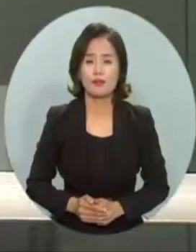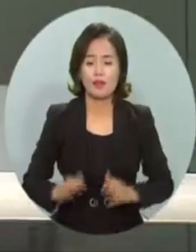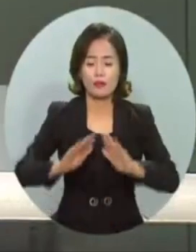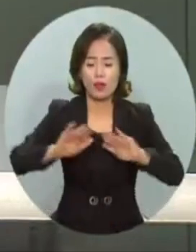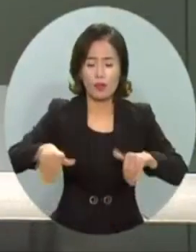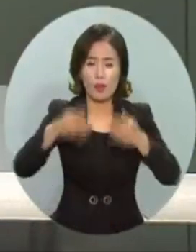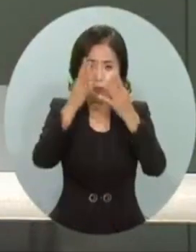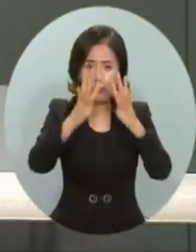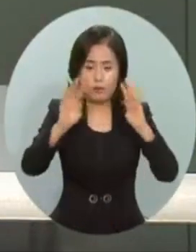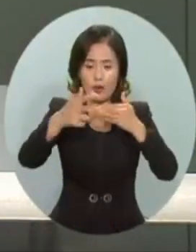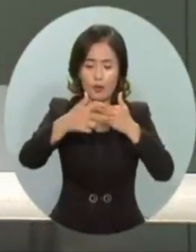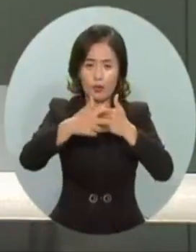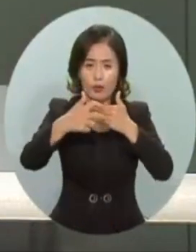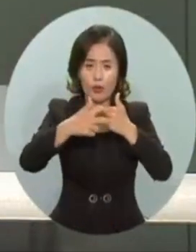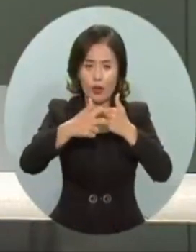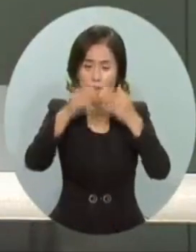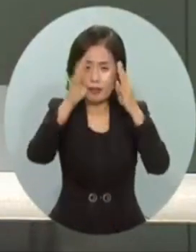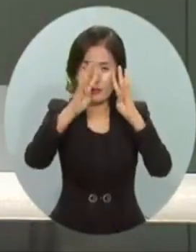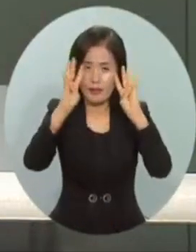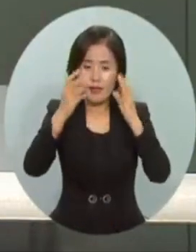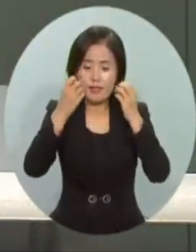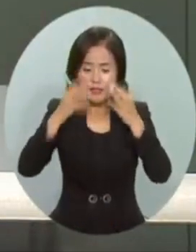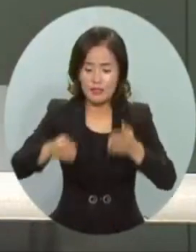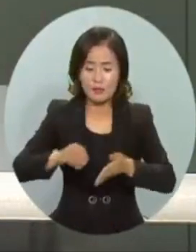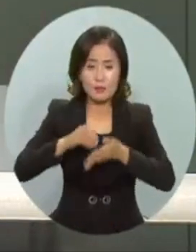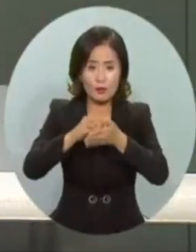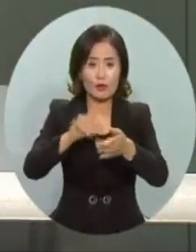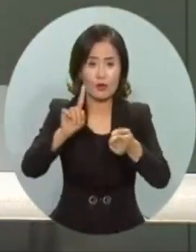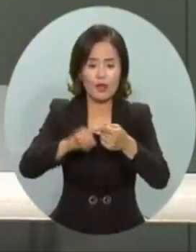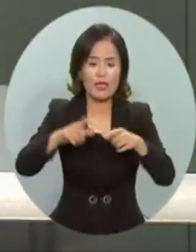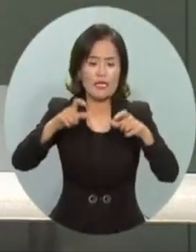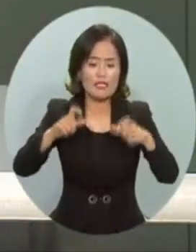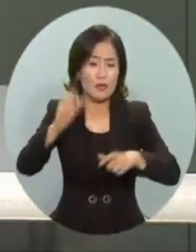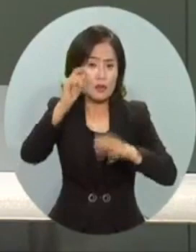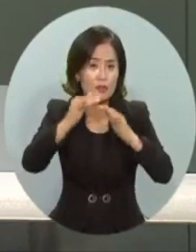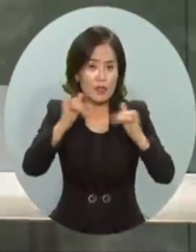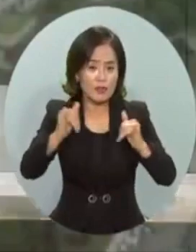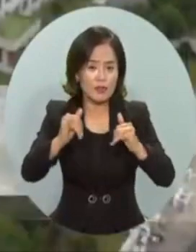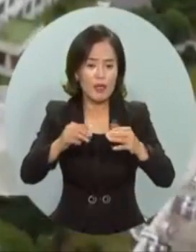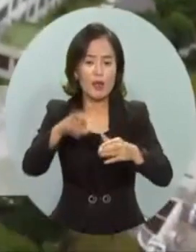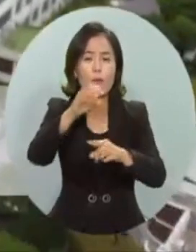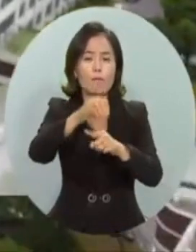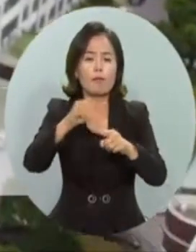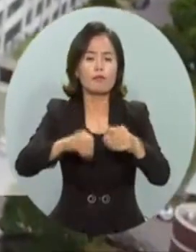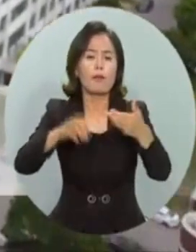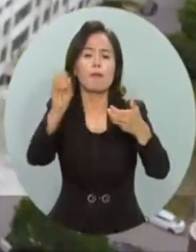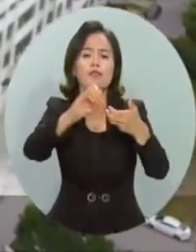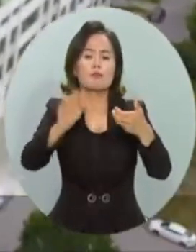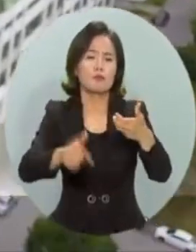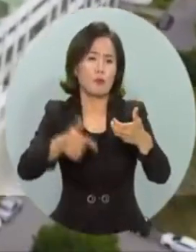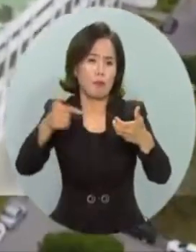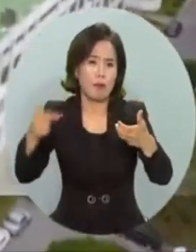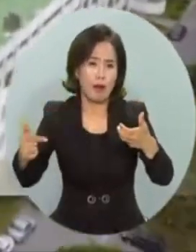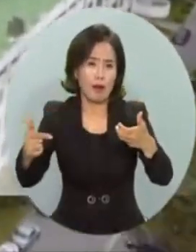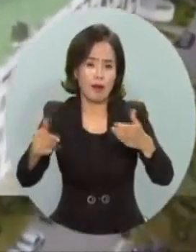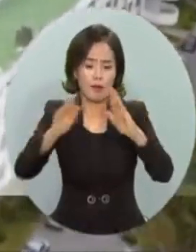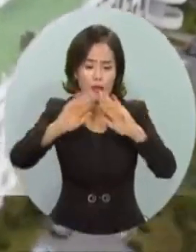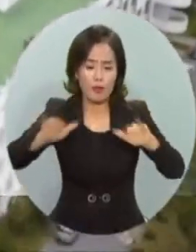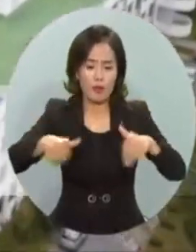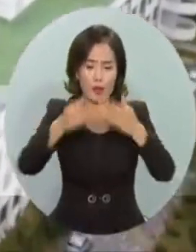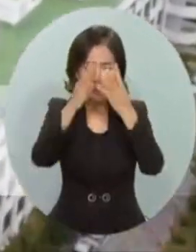전남대학교 의과대학 신입생 정원 중 지역 인재 비율을 80% 아지 늘리기로 했습니다